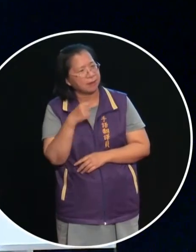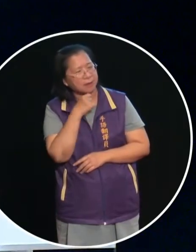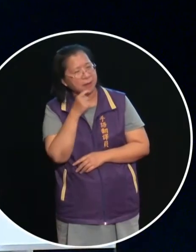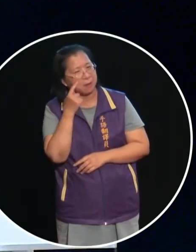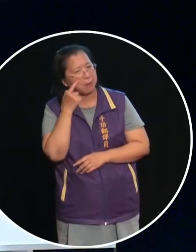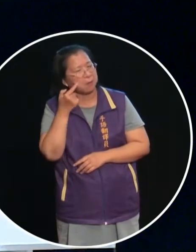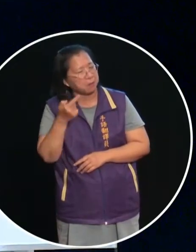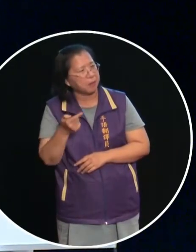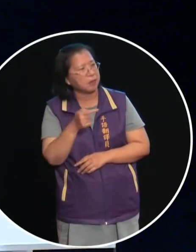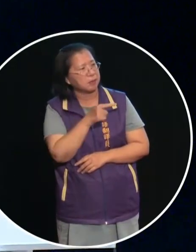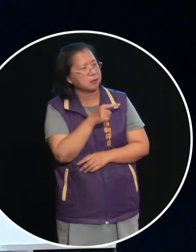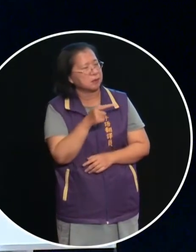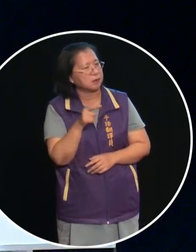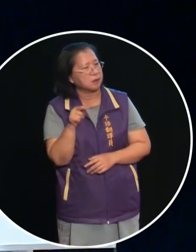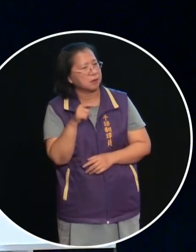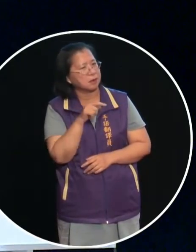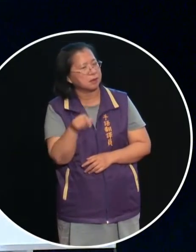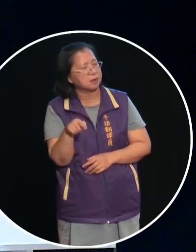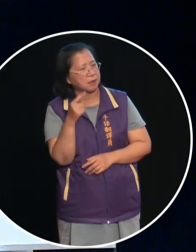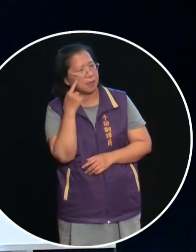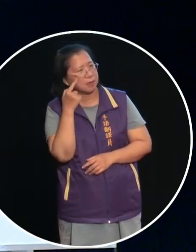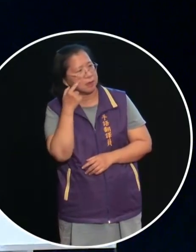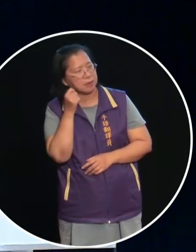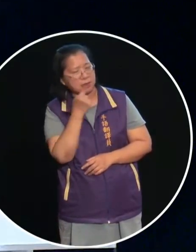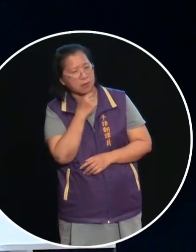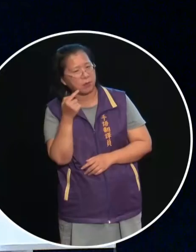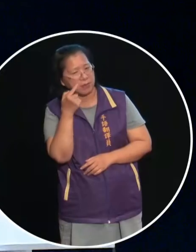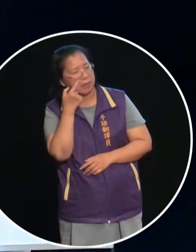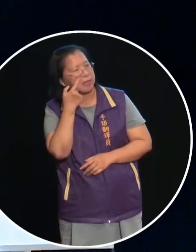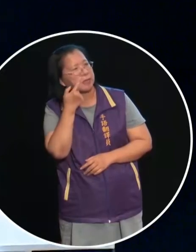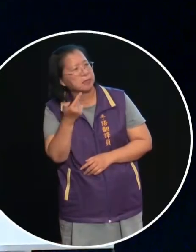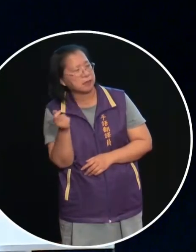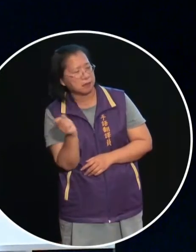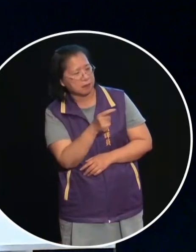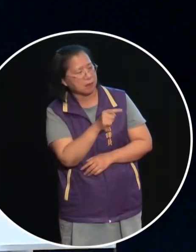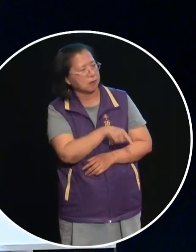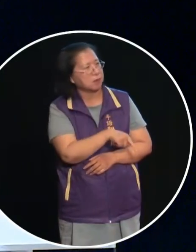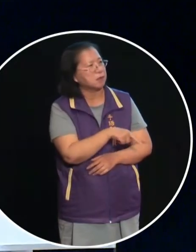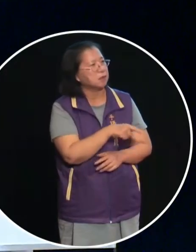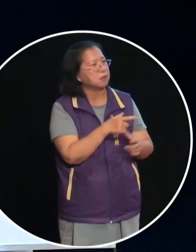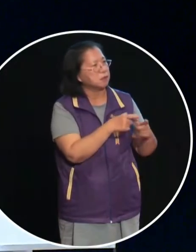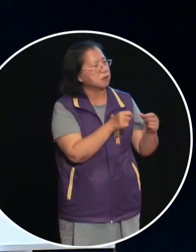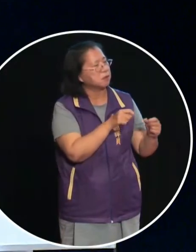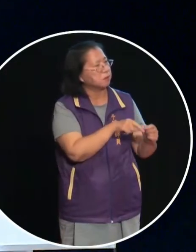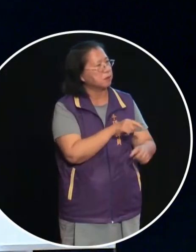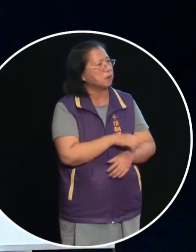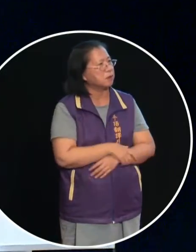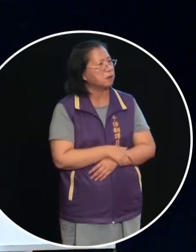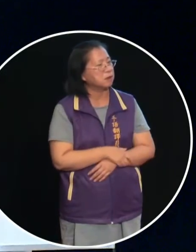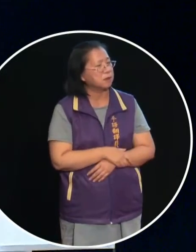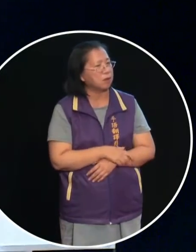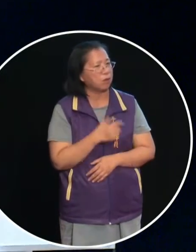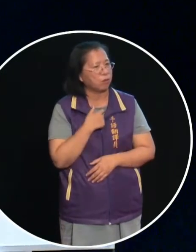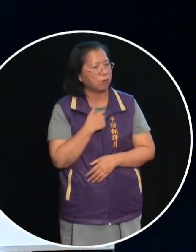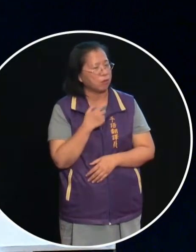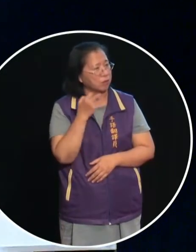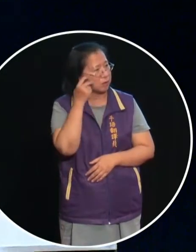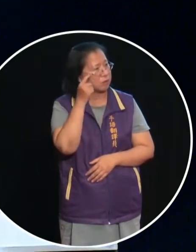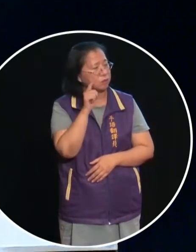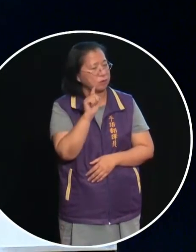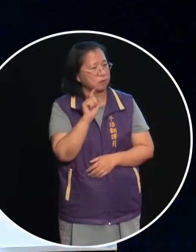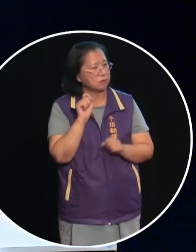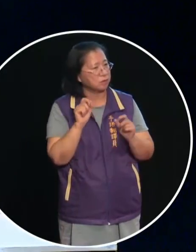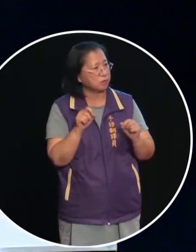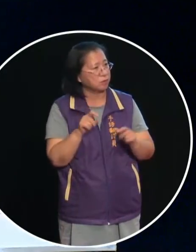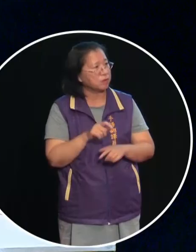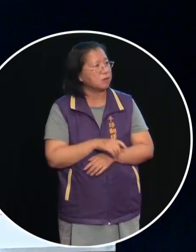么加上这个民意的调查的结果，我看每一个报纸都一样，右派左派都是反